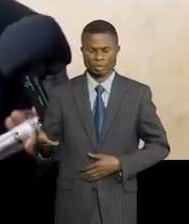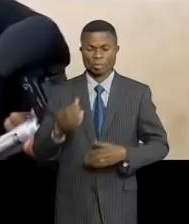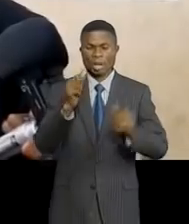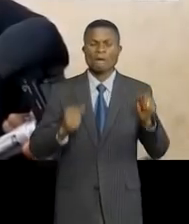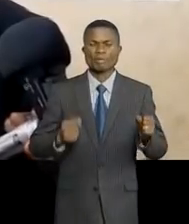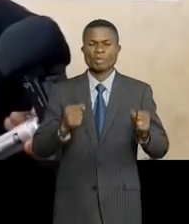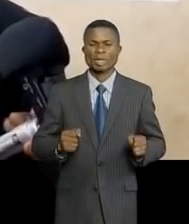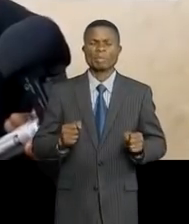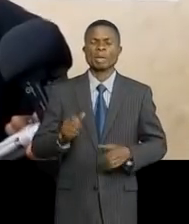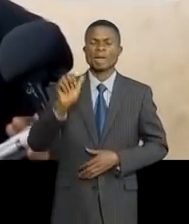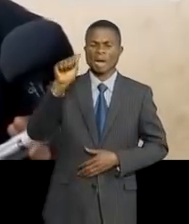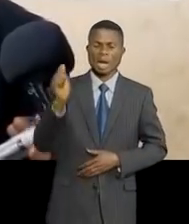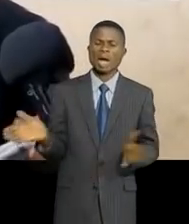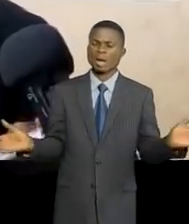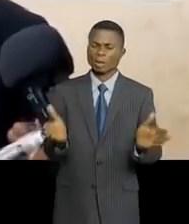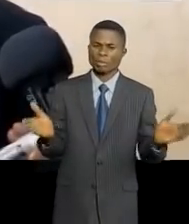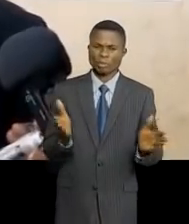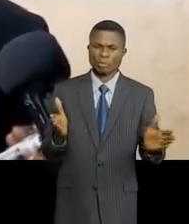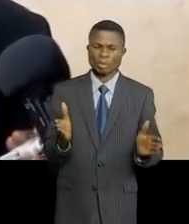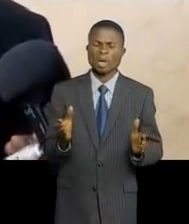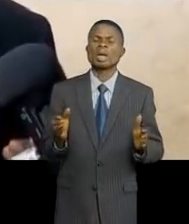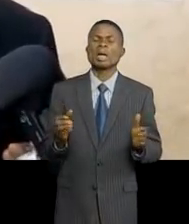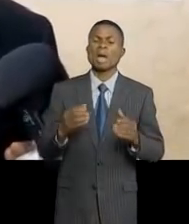vitamine A renforce l'immunité